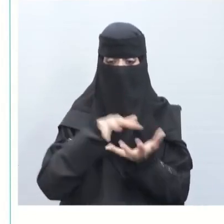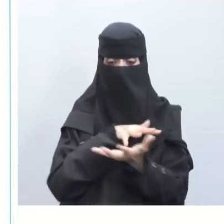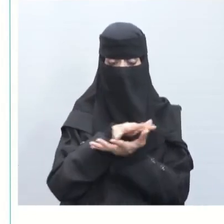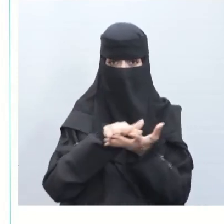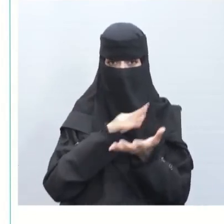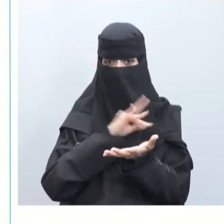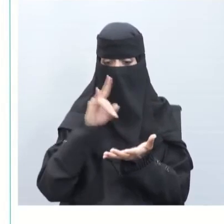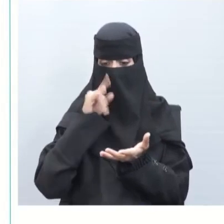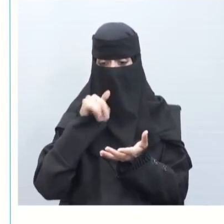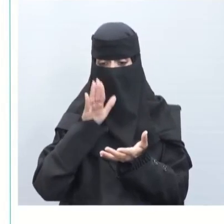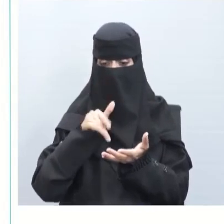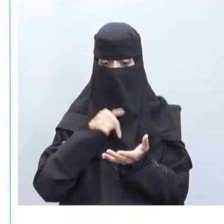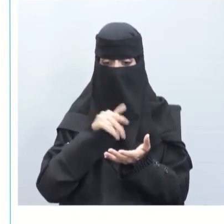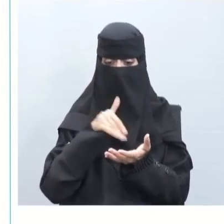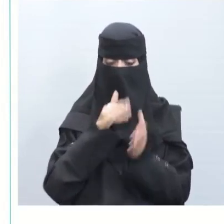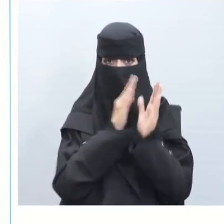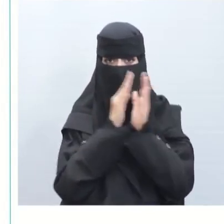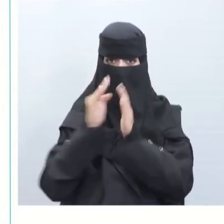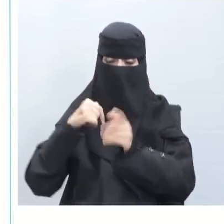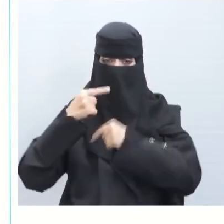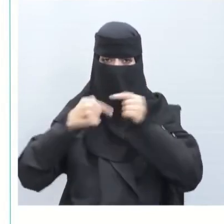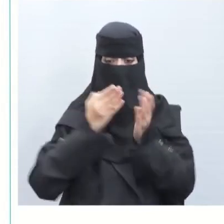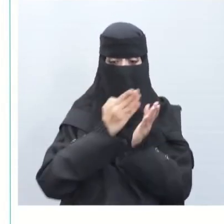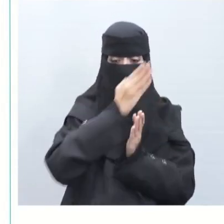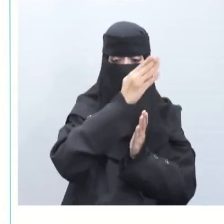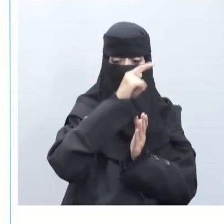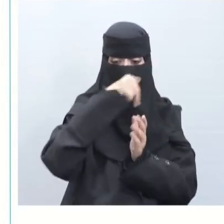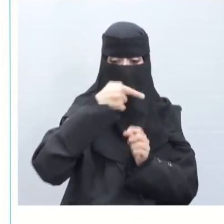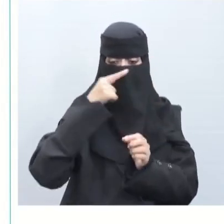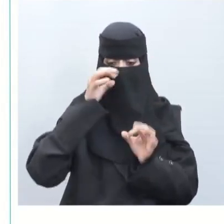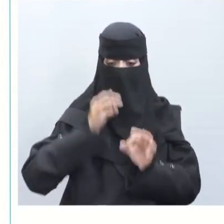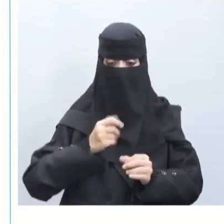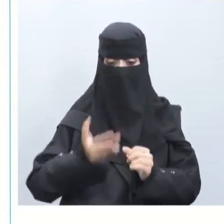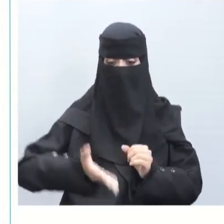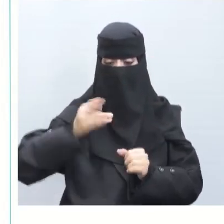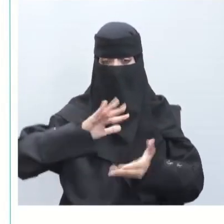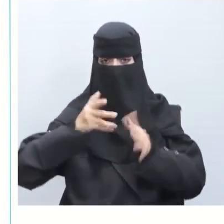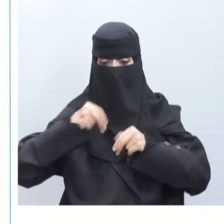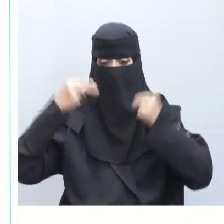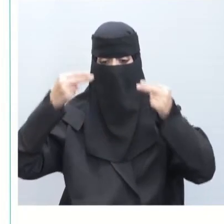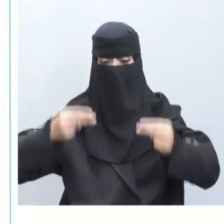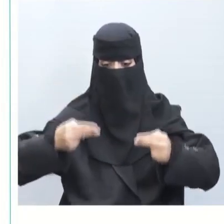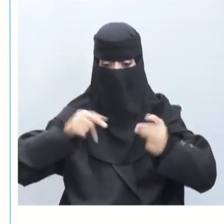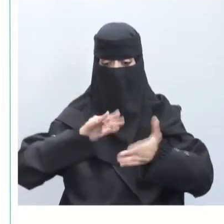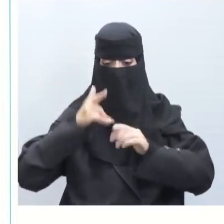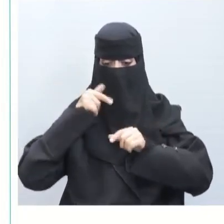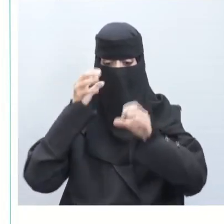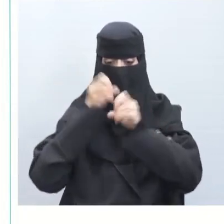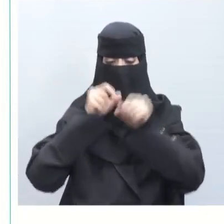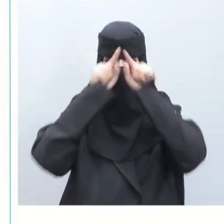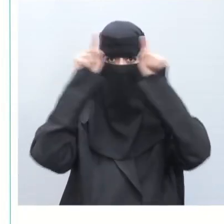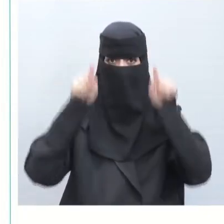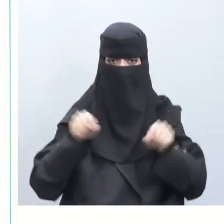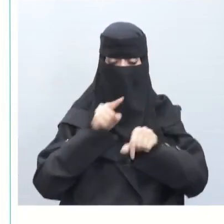يكون متاح بشكل كبير فالمشكله قد لا تتوفر المواد المستدامه اللازمه لاقامه بعض الفعاليات